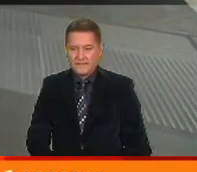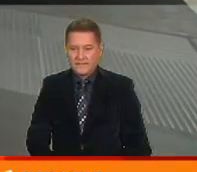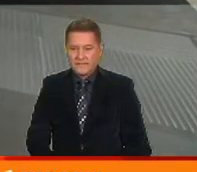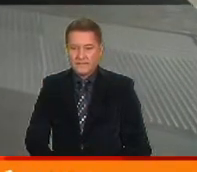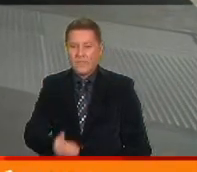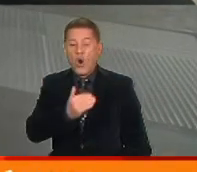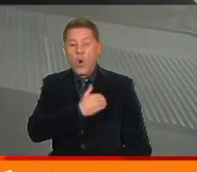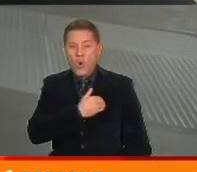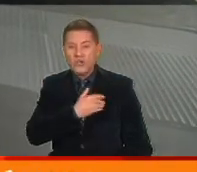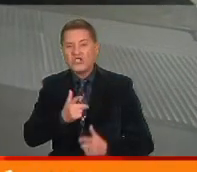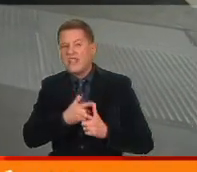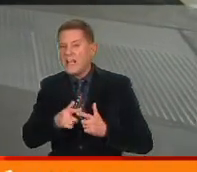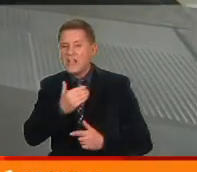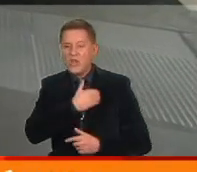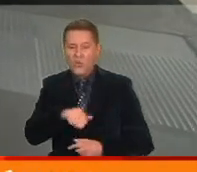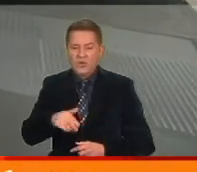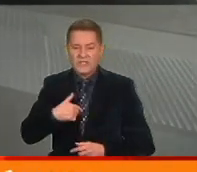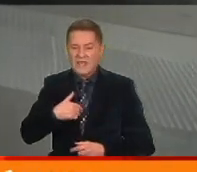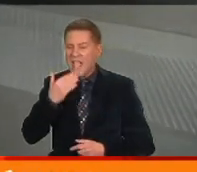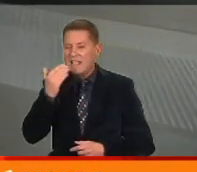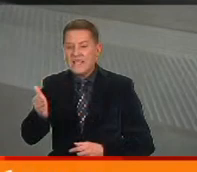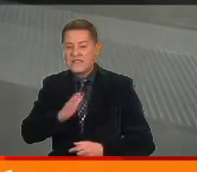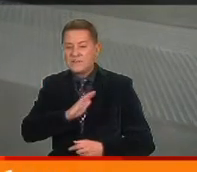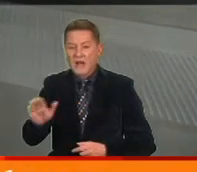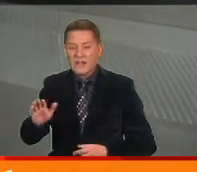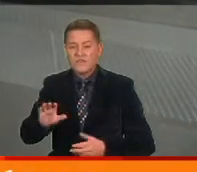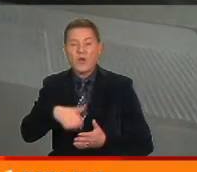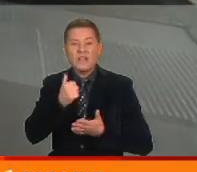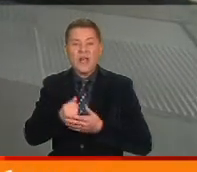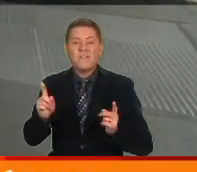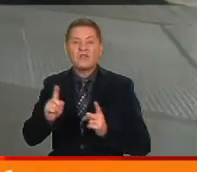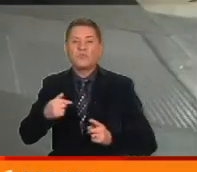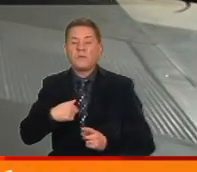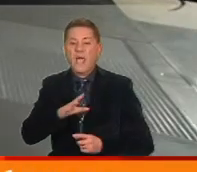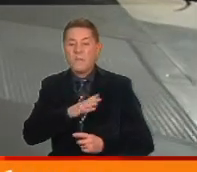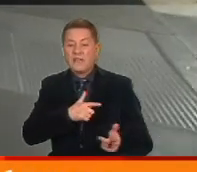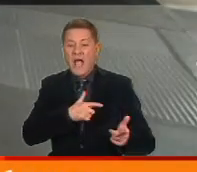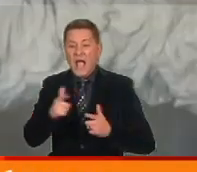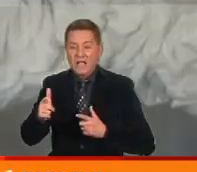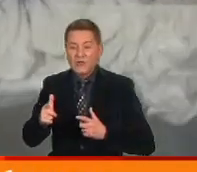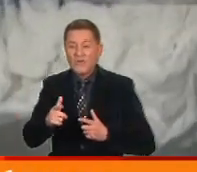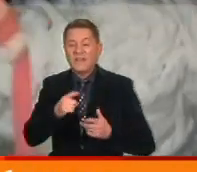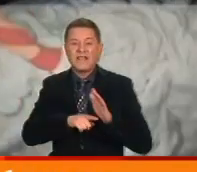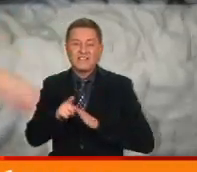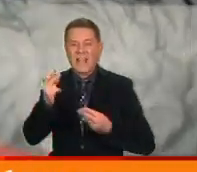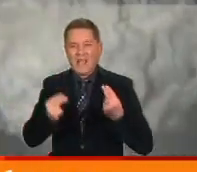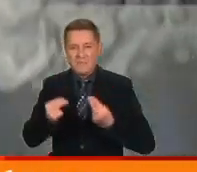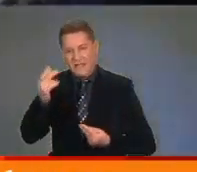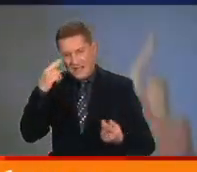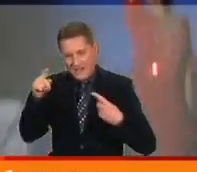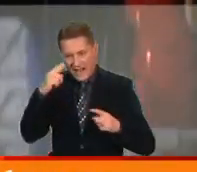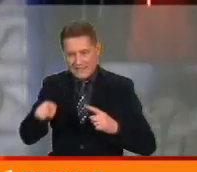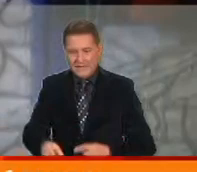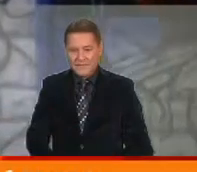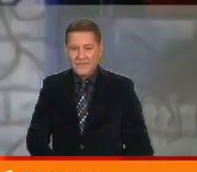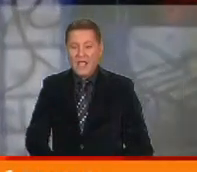Хочет он этого или не хочет, я даже его и не спрашиваю. Хочу, главное, чтобы я была готова, и мы начинаем играть. Кумедні та водночас